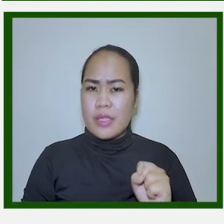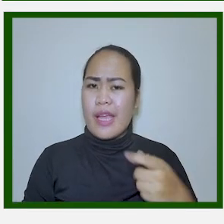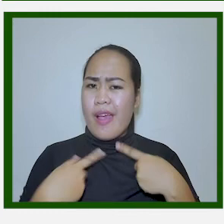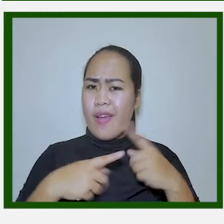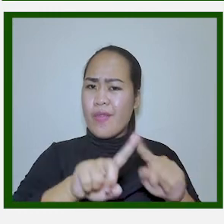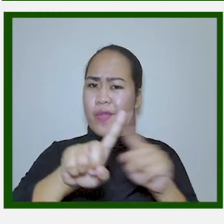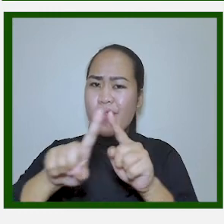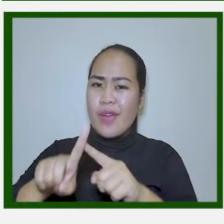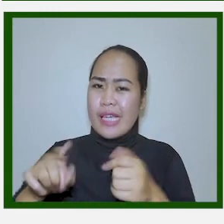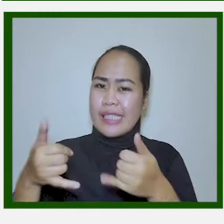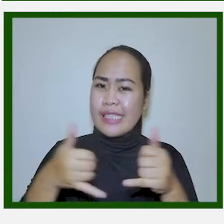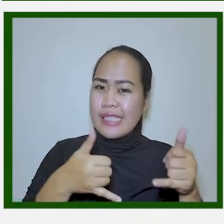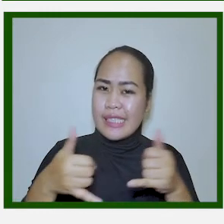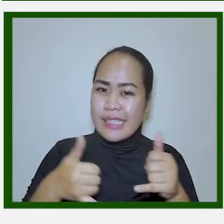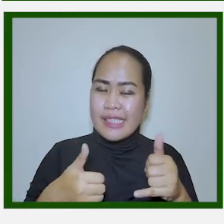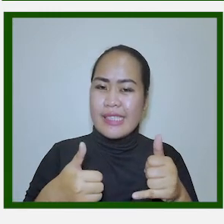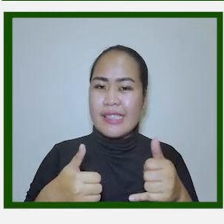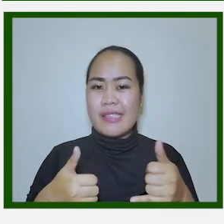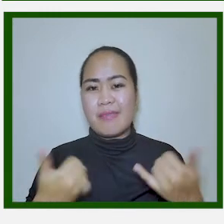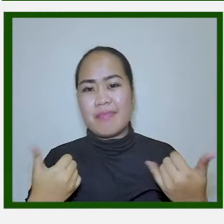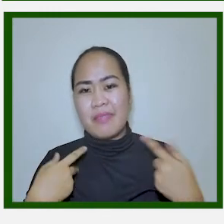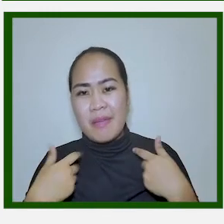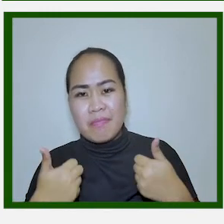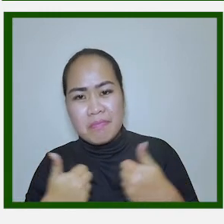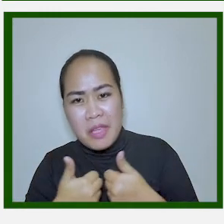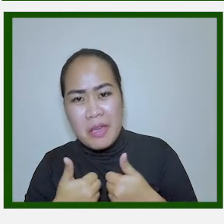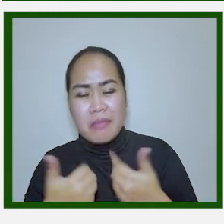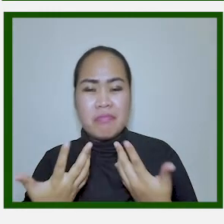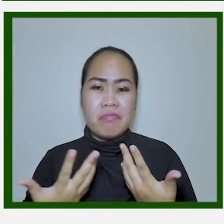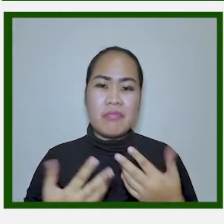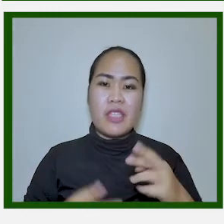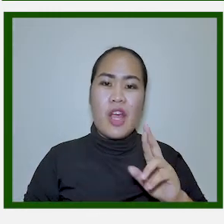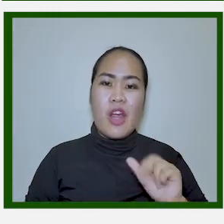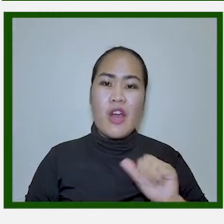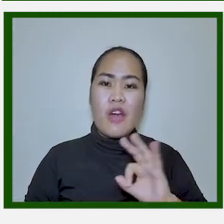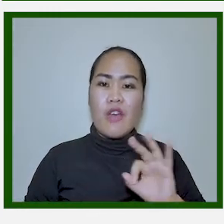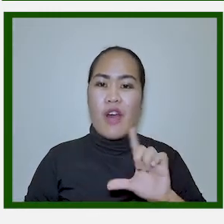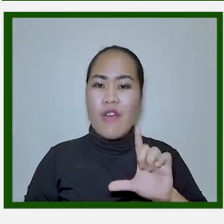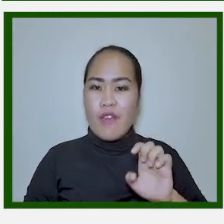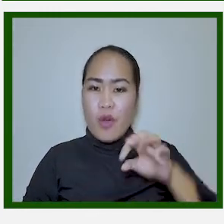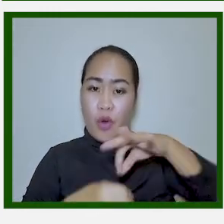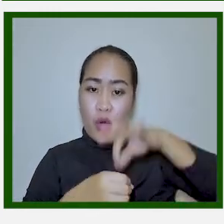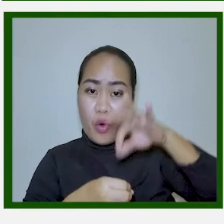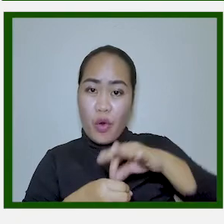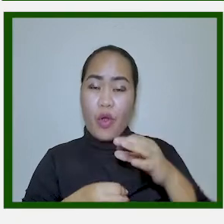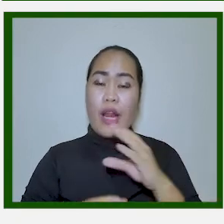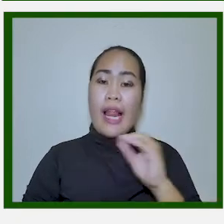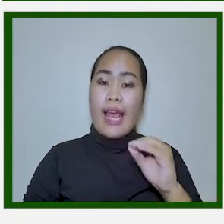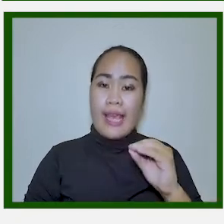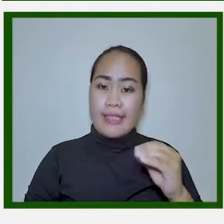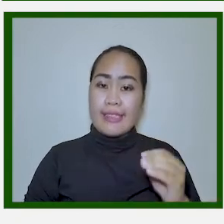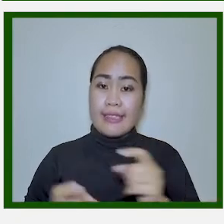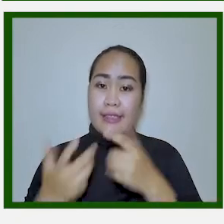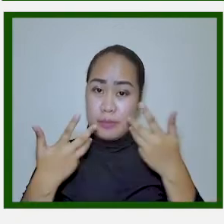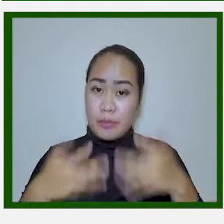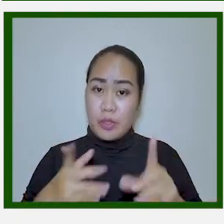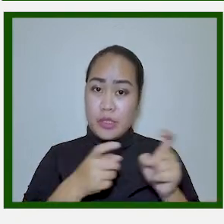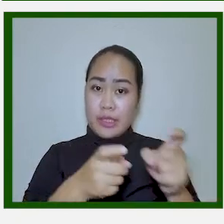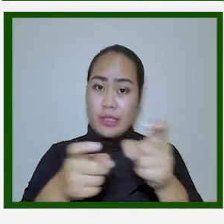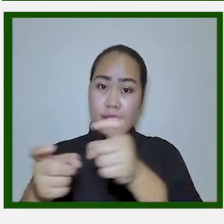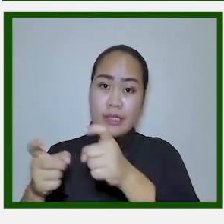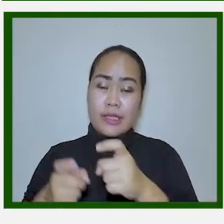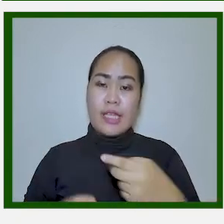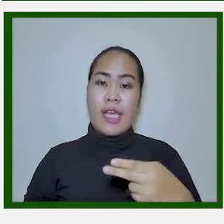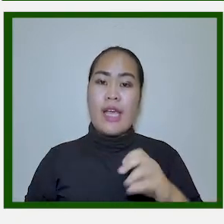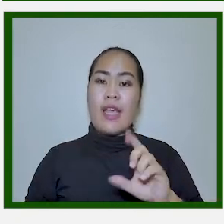din, nagbigay rin sila o naghandog din ang ERC ng ilang mga care kits, no? Mga health kits na para doon sa mga